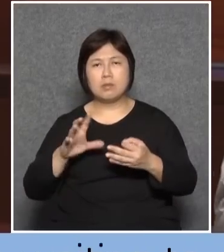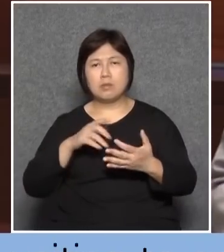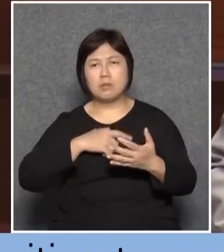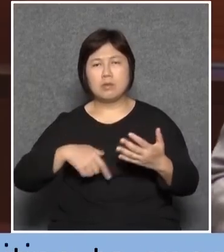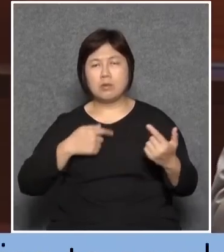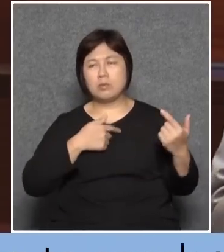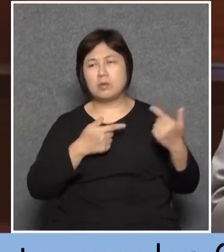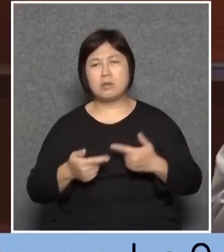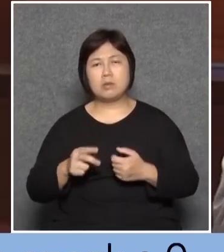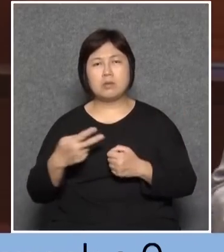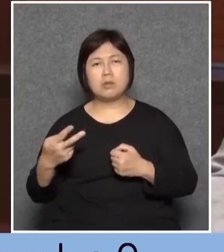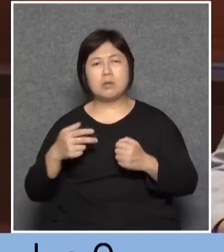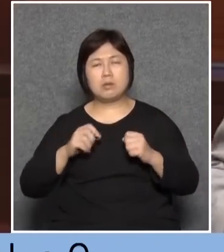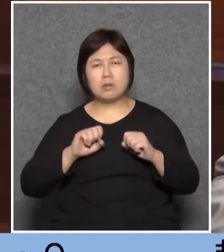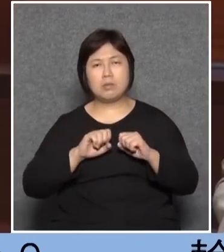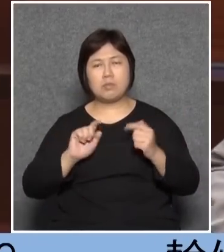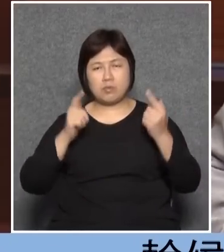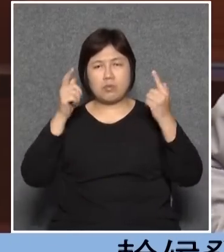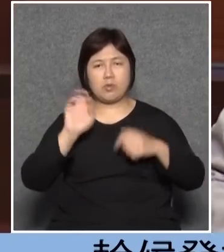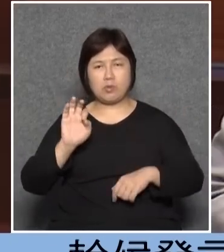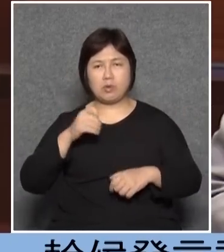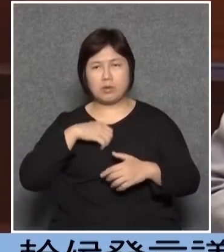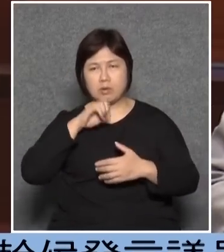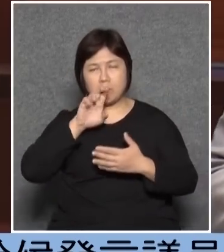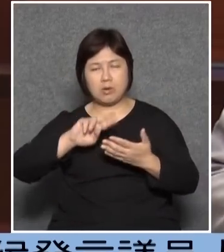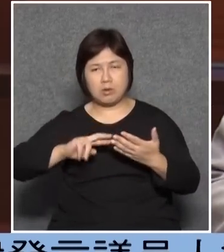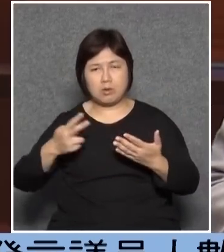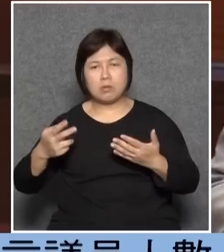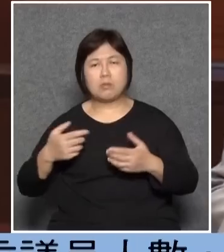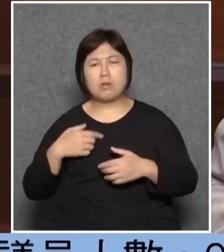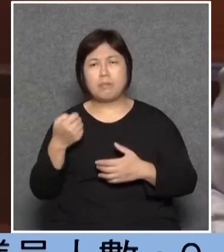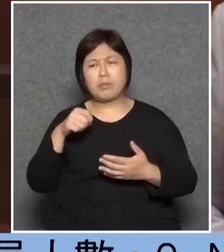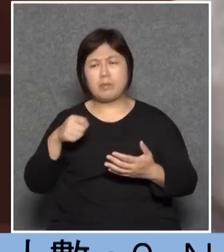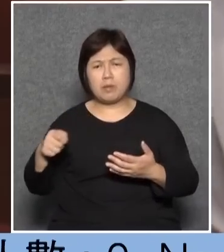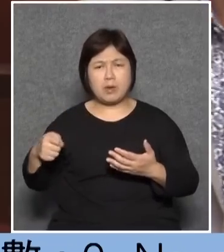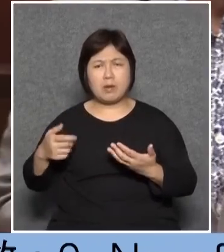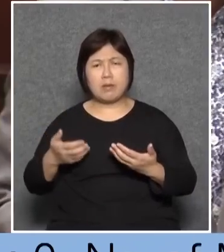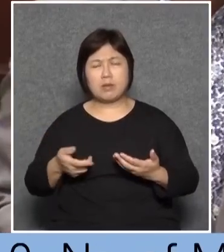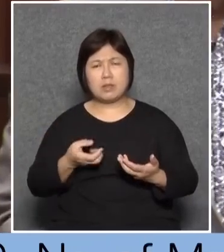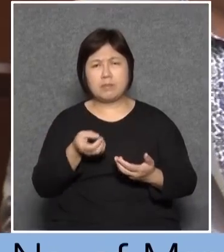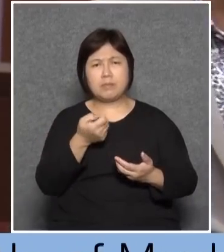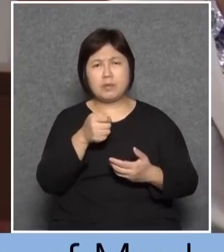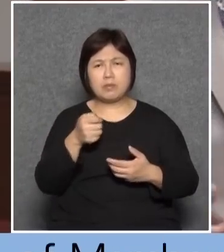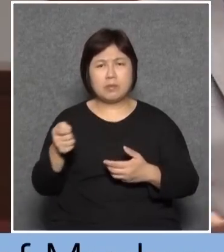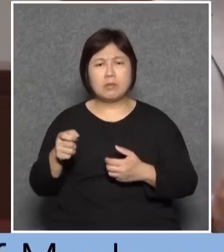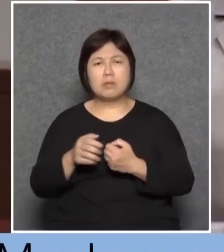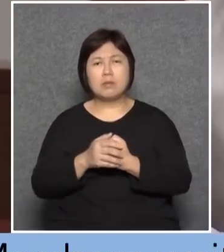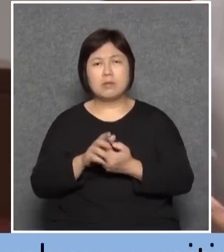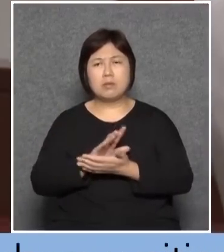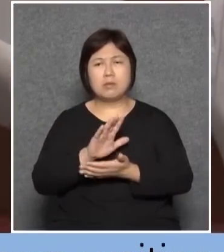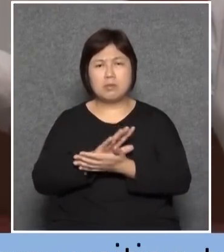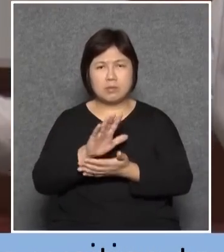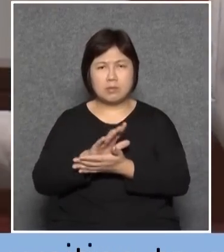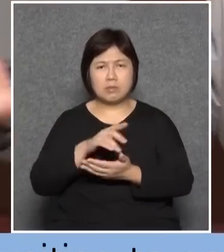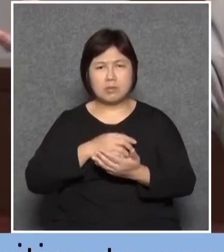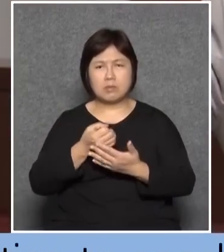延續二讀辯論，我現在講這個只是修訂，是一些很輕微的修訂，是吧？即是年年拿這條修訂出